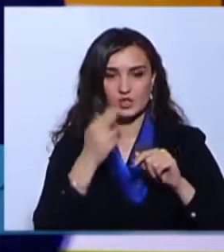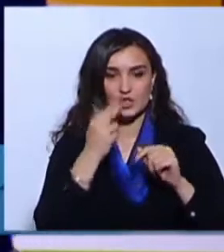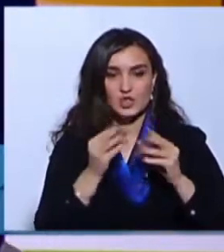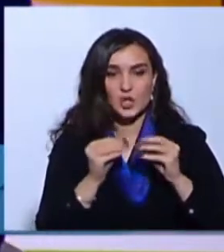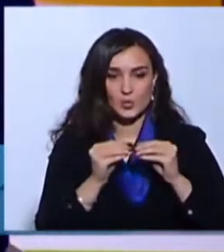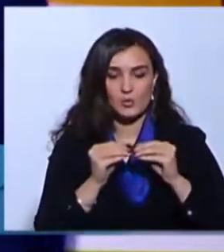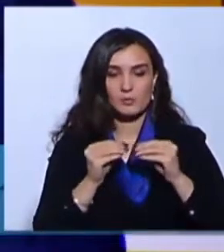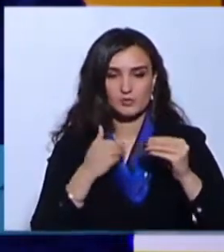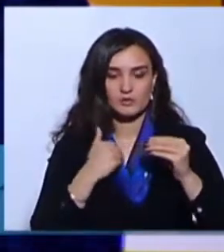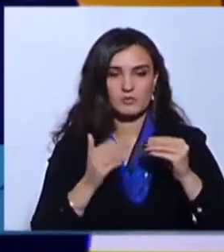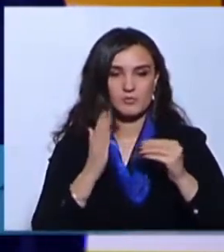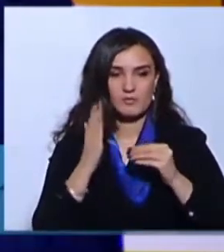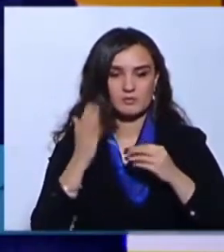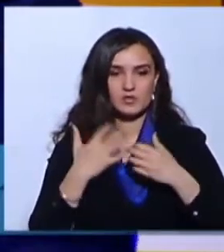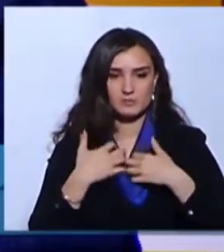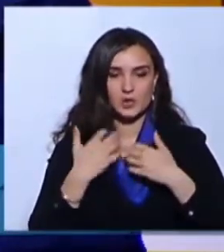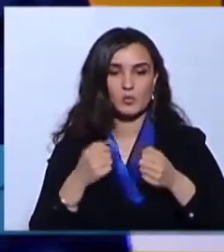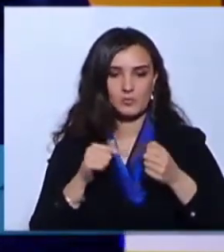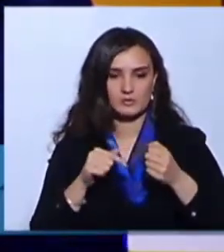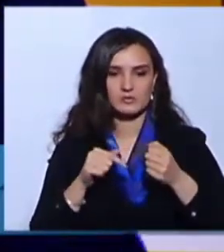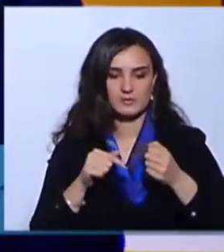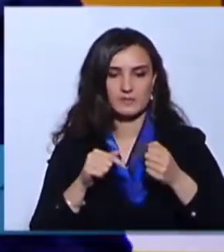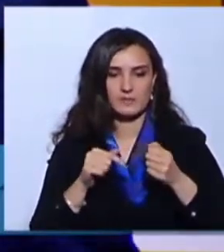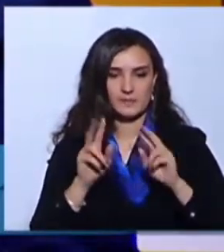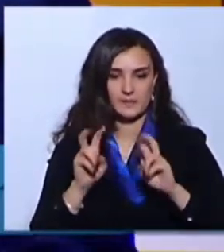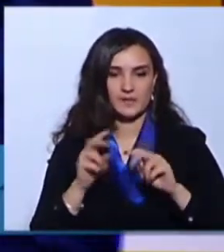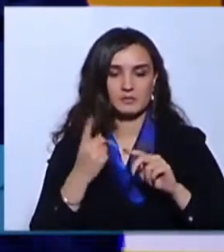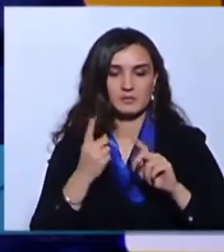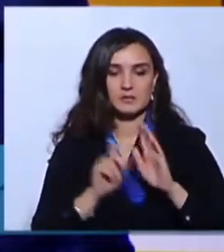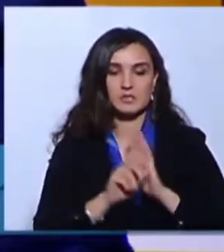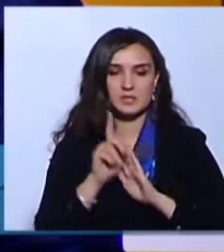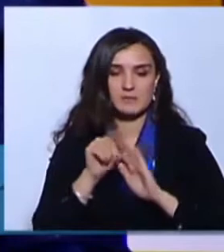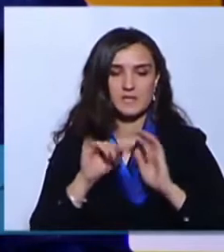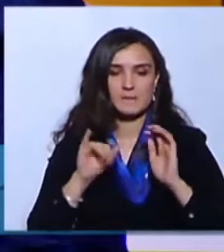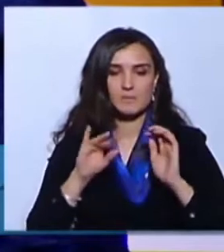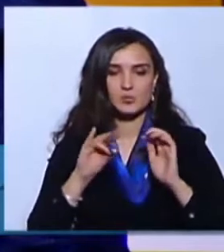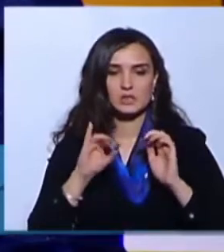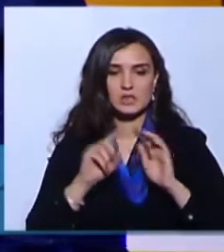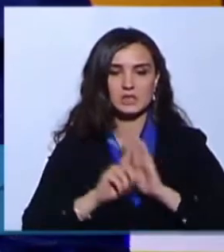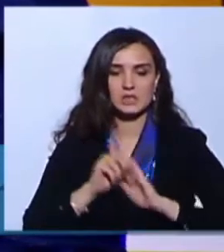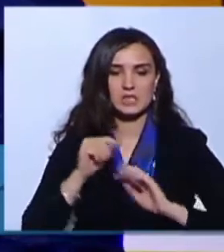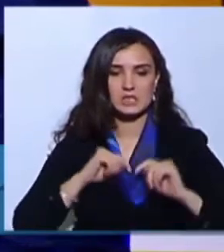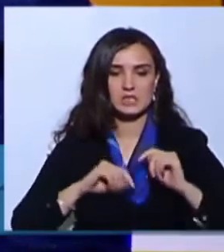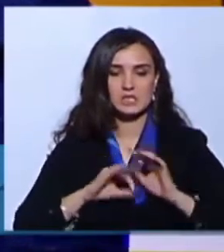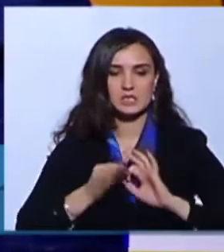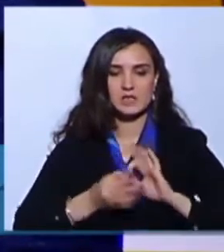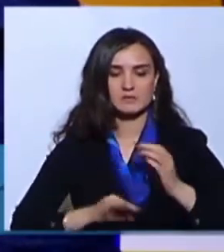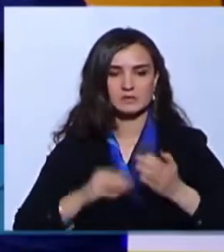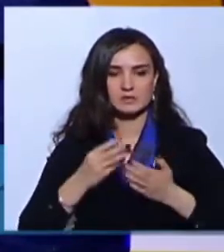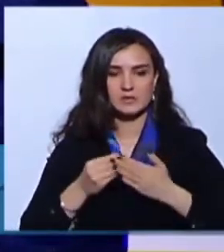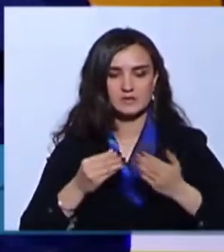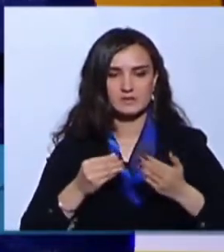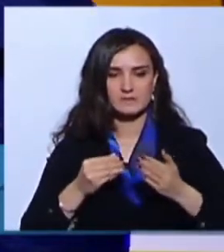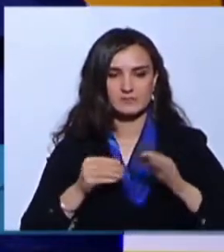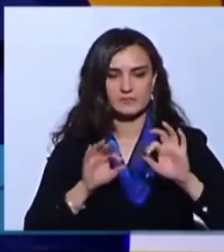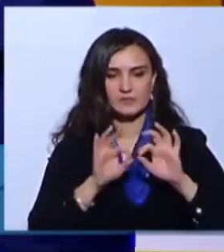მე თელ ჩვენ მომავალ ჯანმრთელობას განაპირობებს. პირველი, აქედან იწყება იმუნური სისტემის ჩამოყალიბება. ნაწლავს გააჩნია თავისი